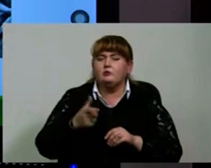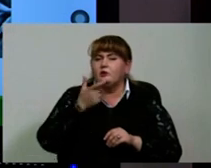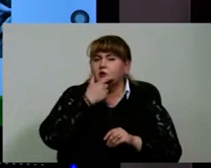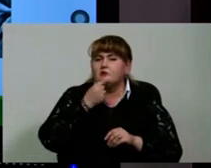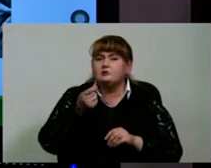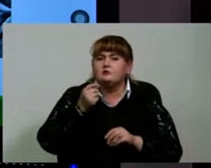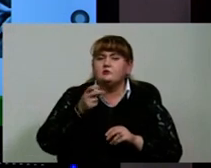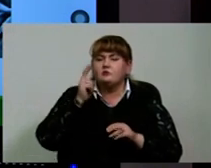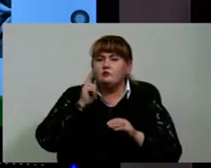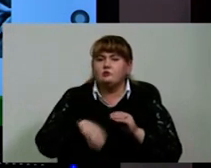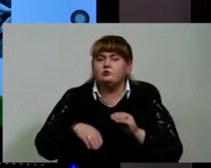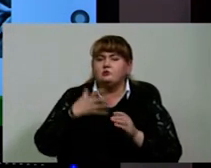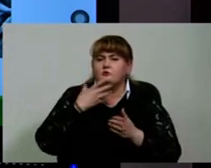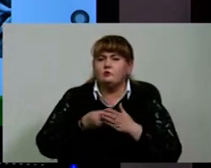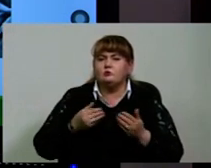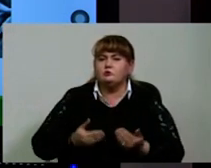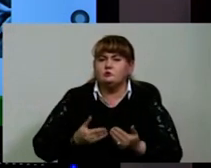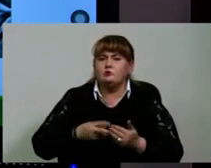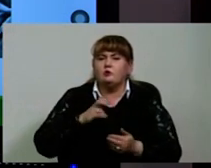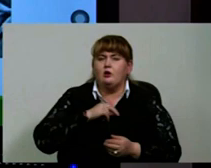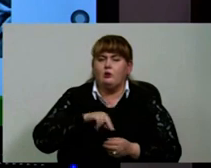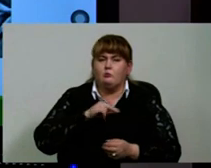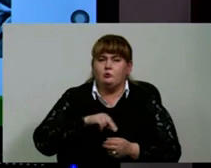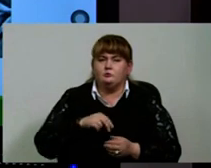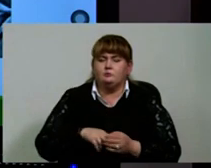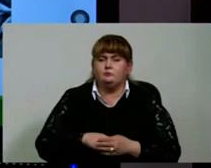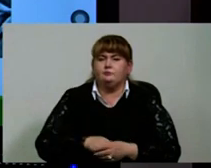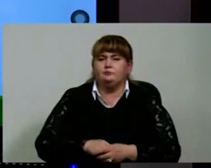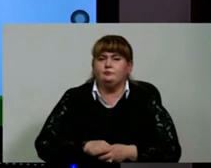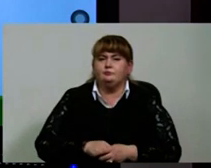красиво завершил свою жизнь на работе.